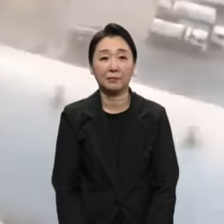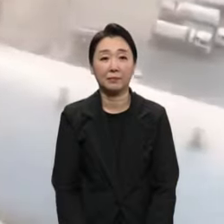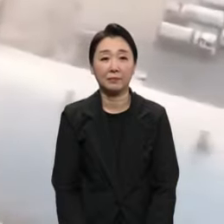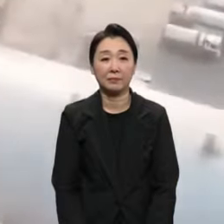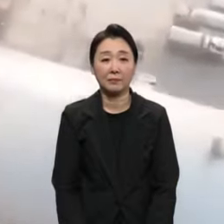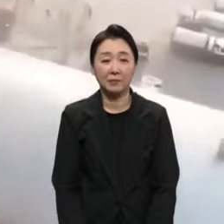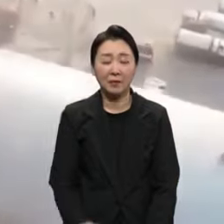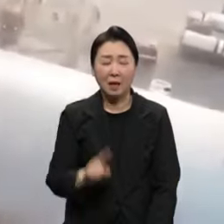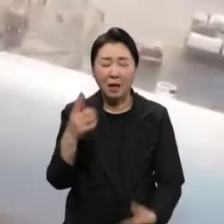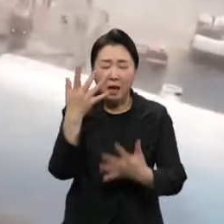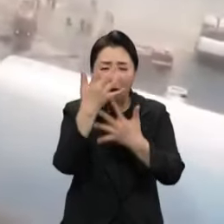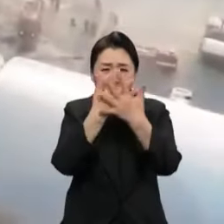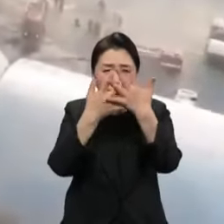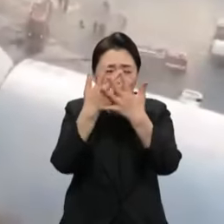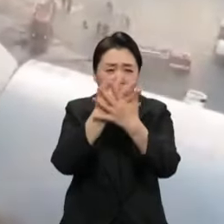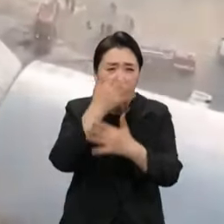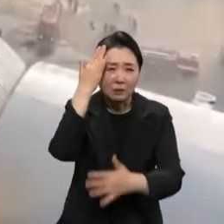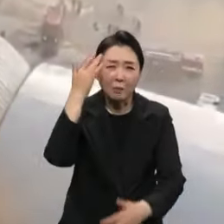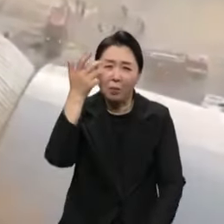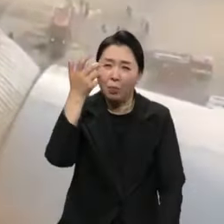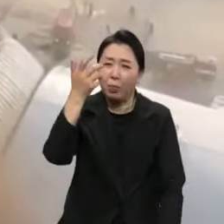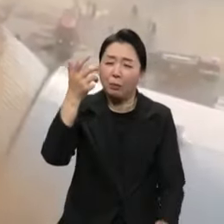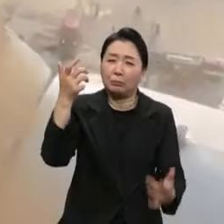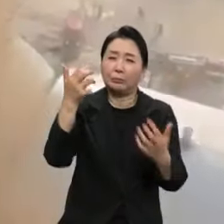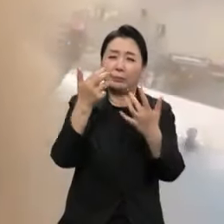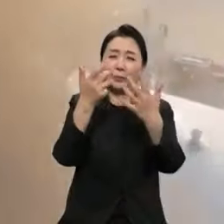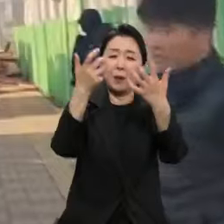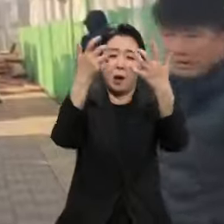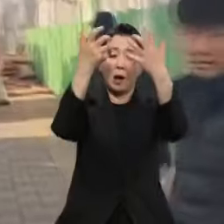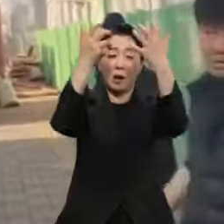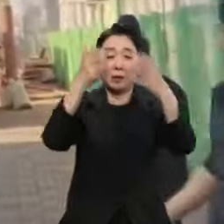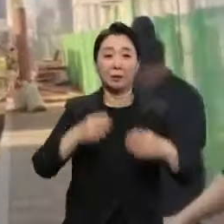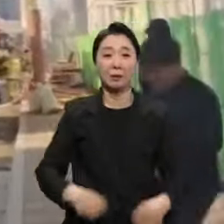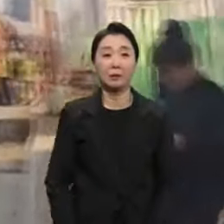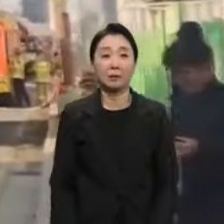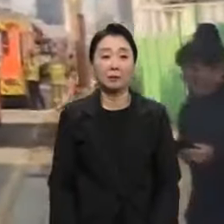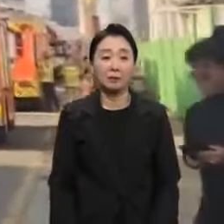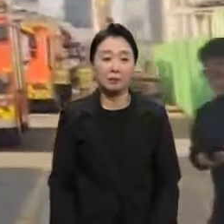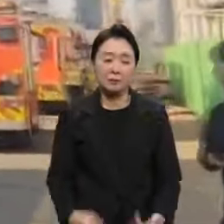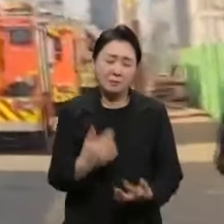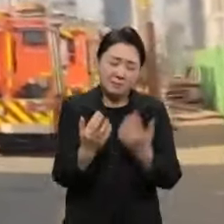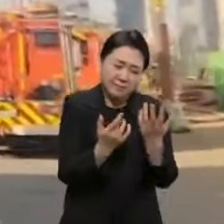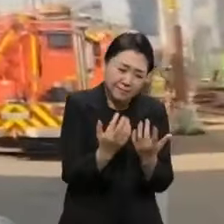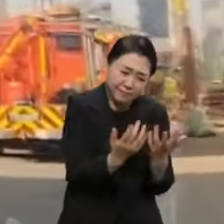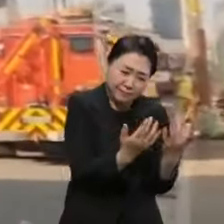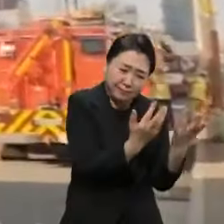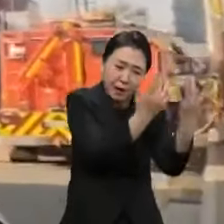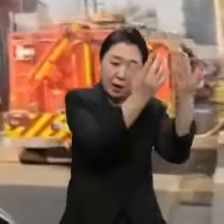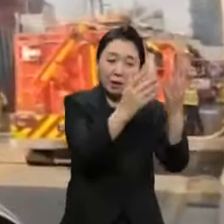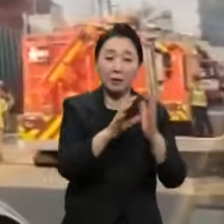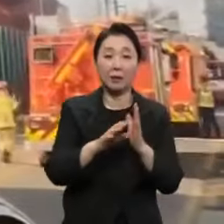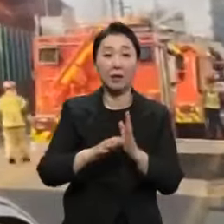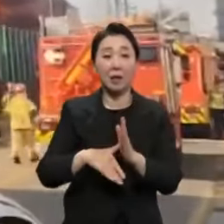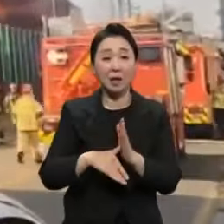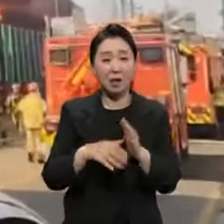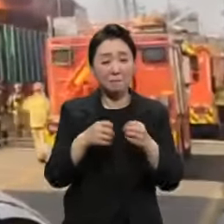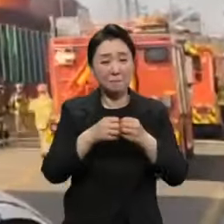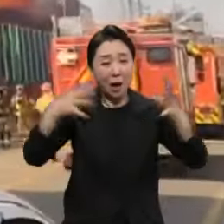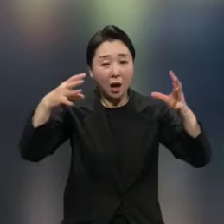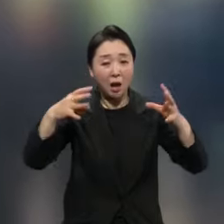앞이 안 보일 만큼 검은색 연기가 빠른 속도로 피어오릅니다. 불길이 빠르게 번지는 사이 펑하는